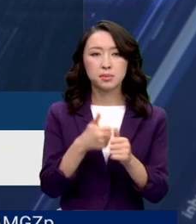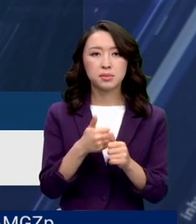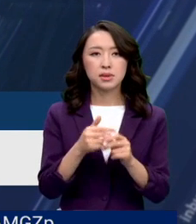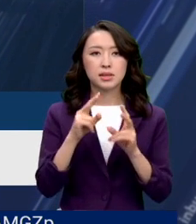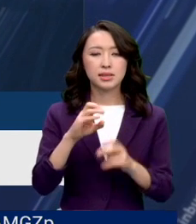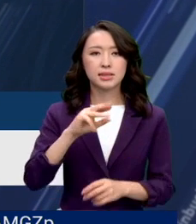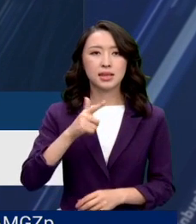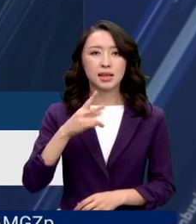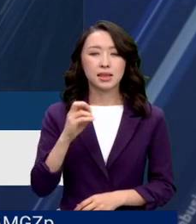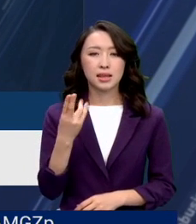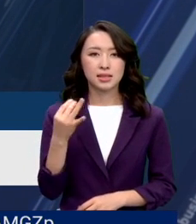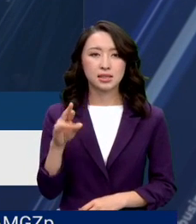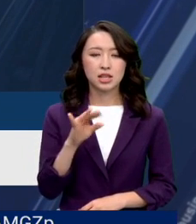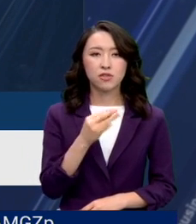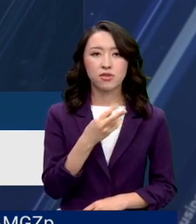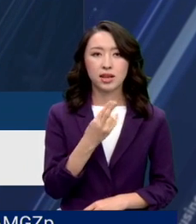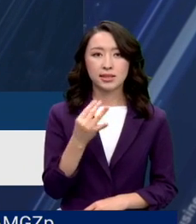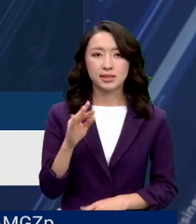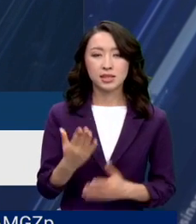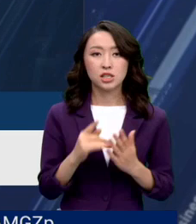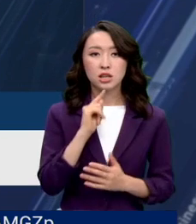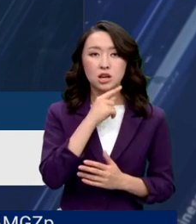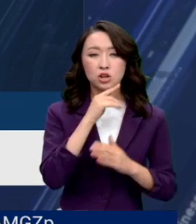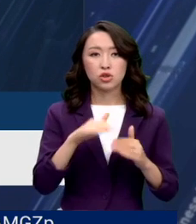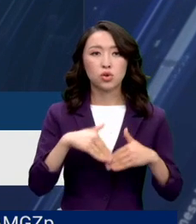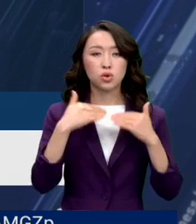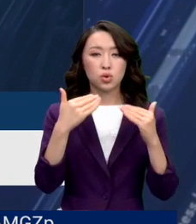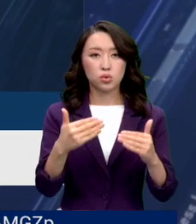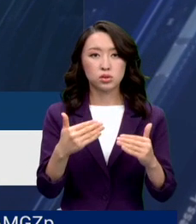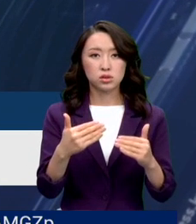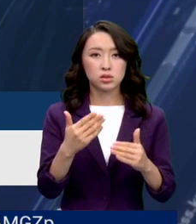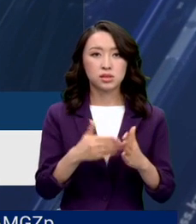понятие стагнация и инфляция. То есть экономический рост практически